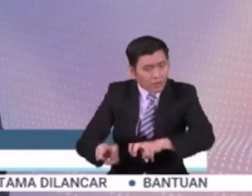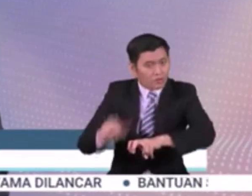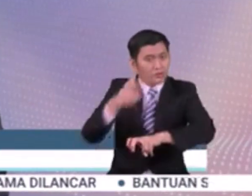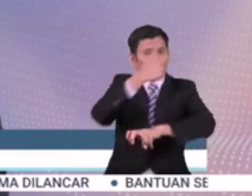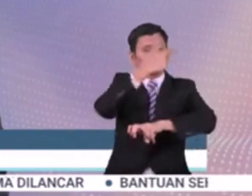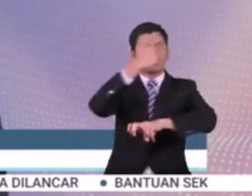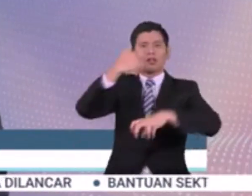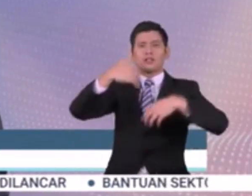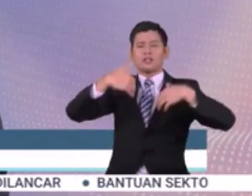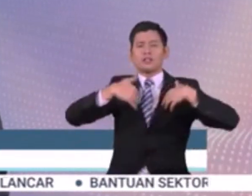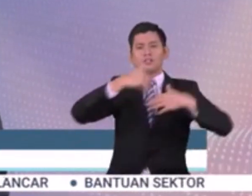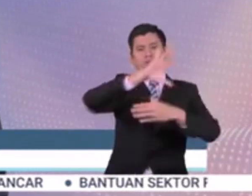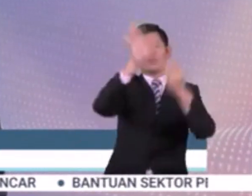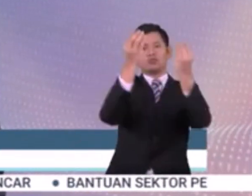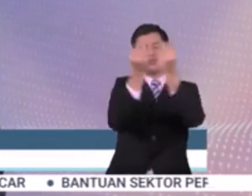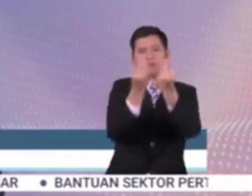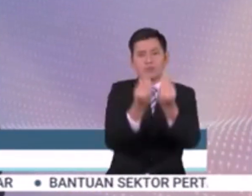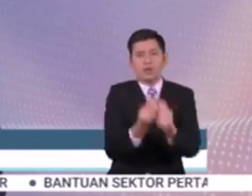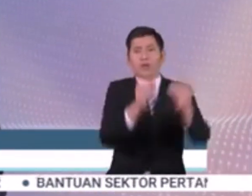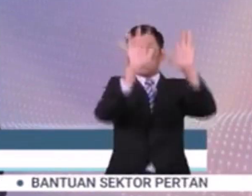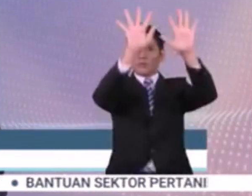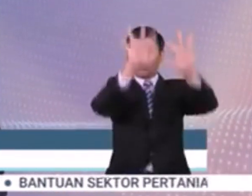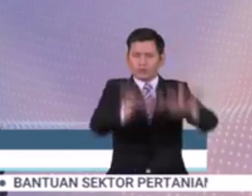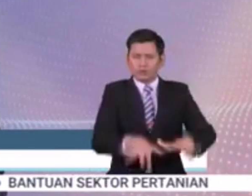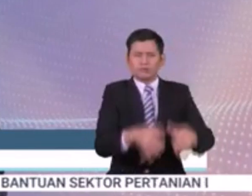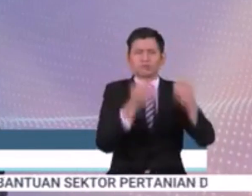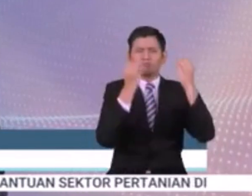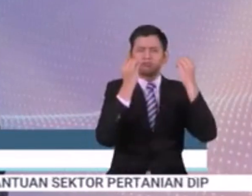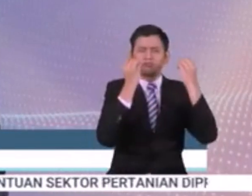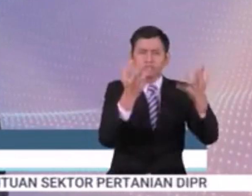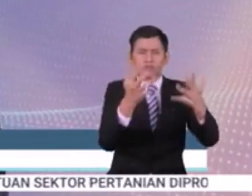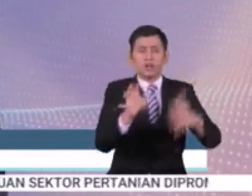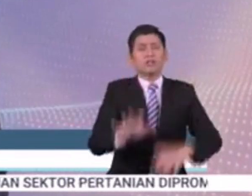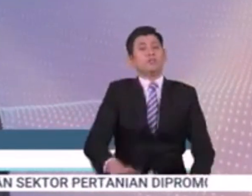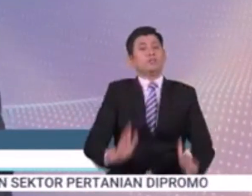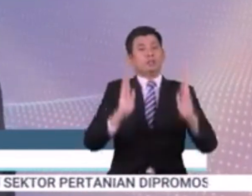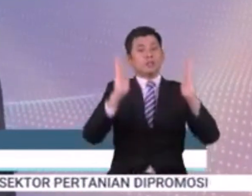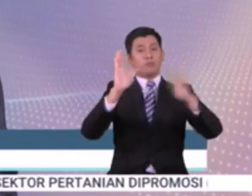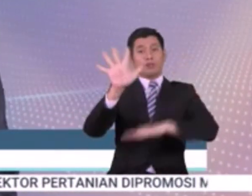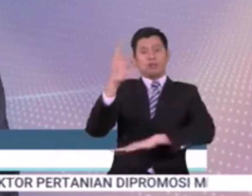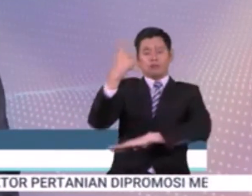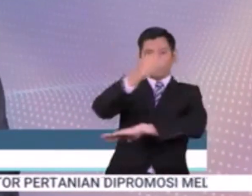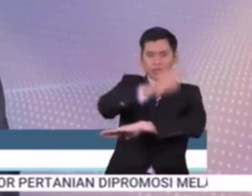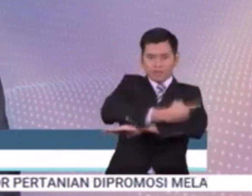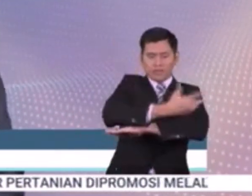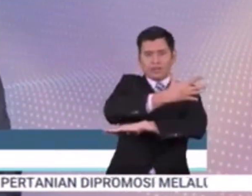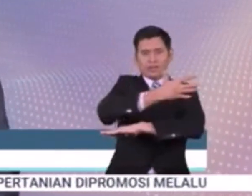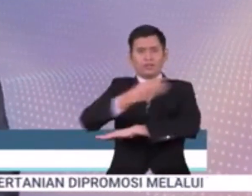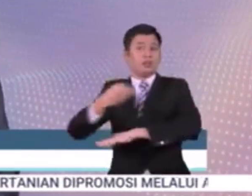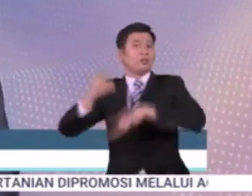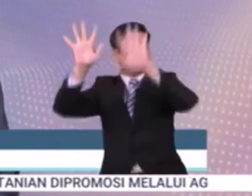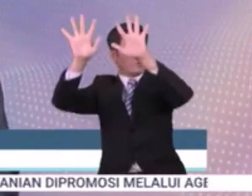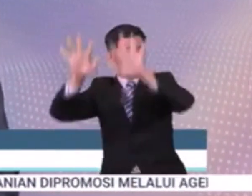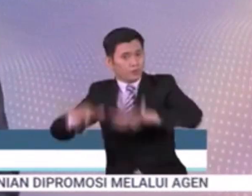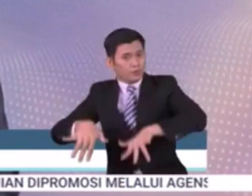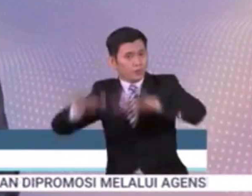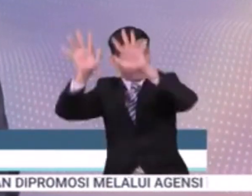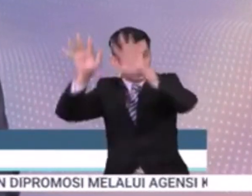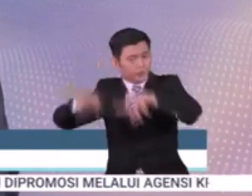susulan kombinasi jumlah hujan Major bagi tempoh l hari dan hujan antedent